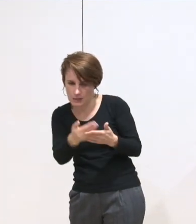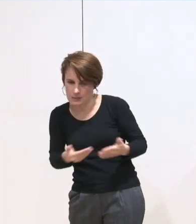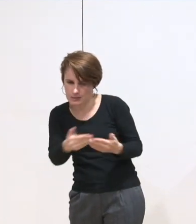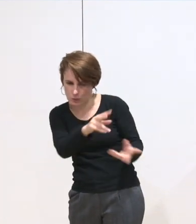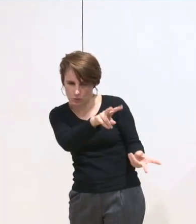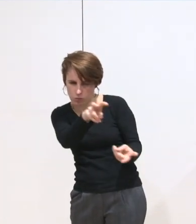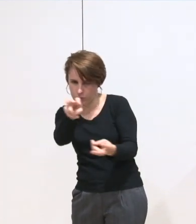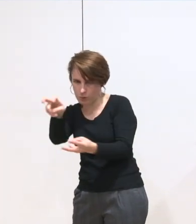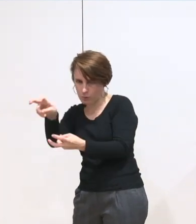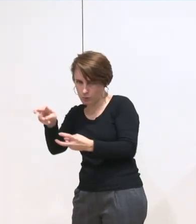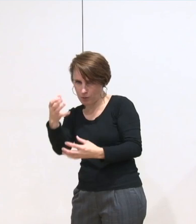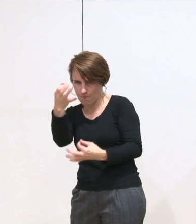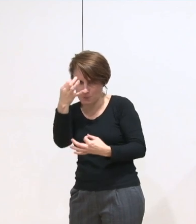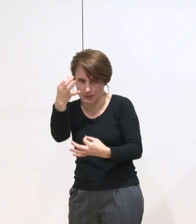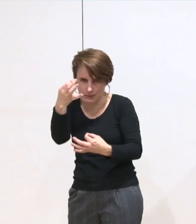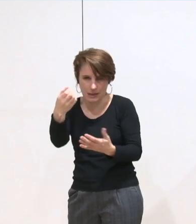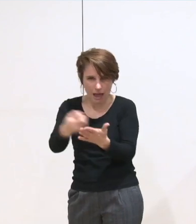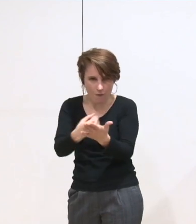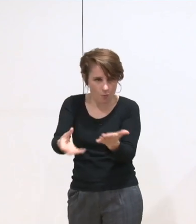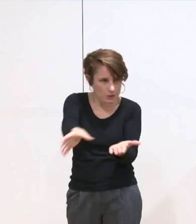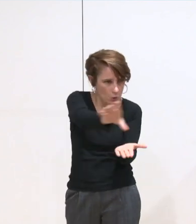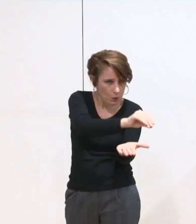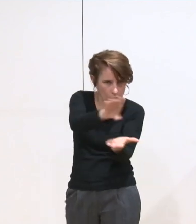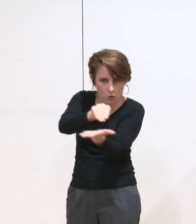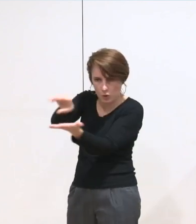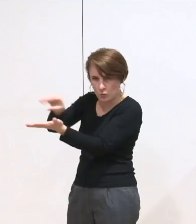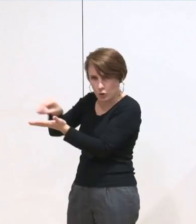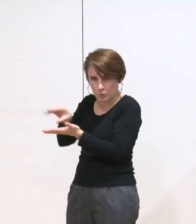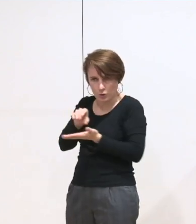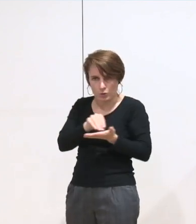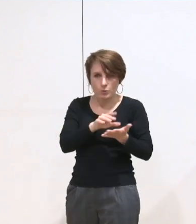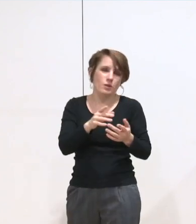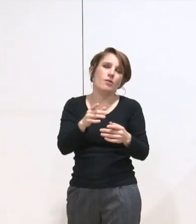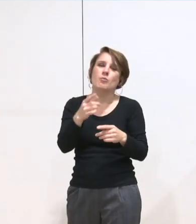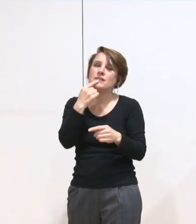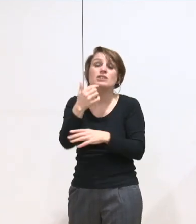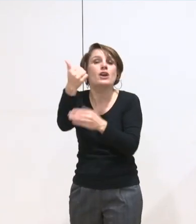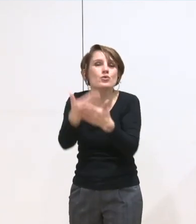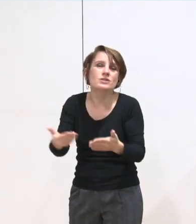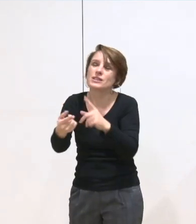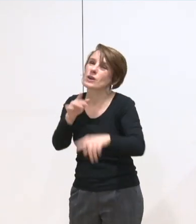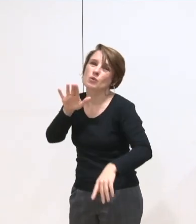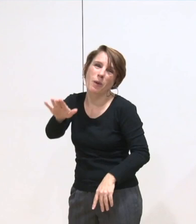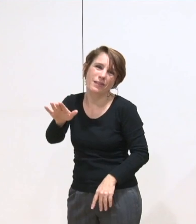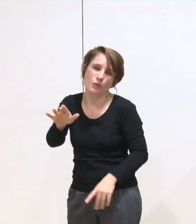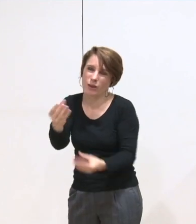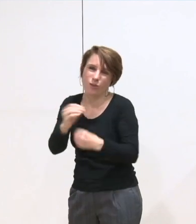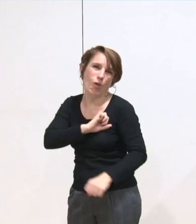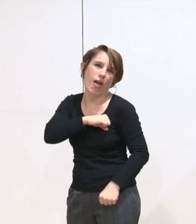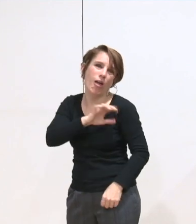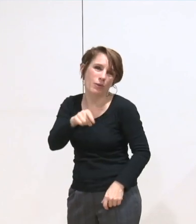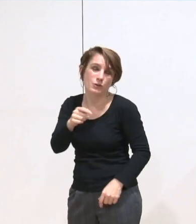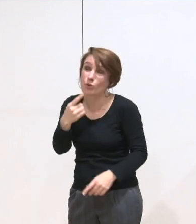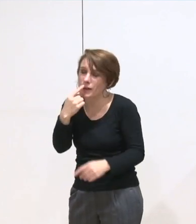et de collecter davantage d'informations, de sortir finalement des situations particulières toujours dramatiques.